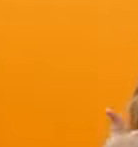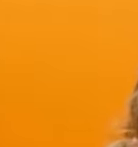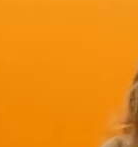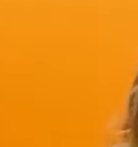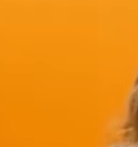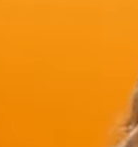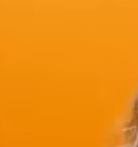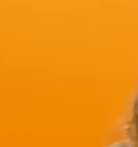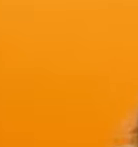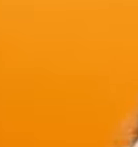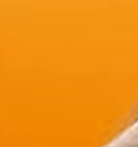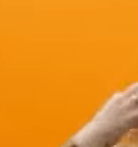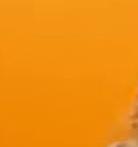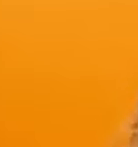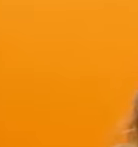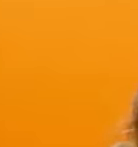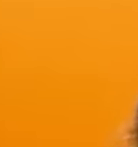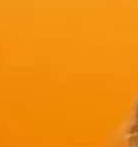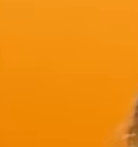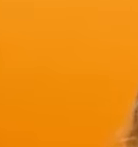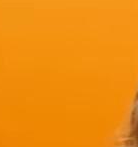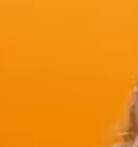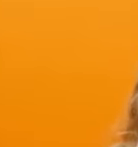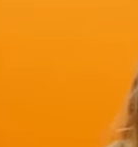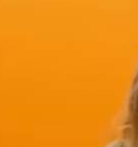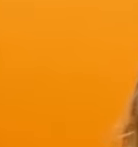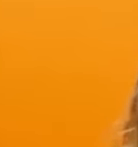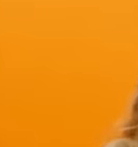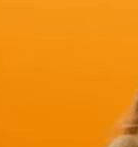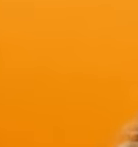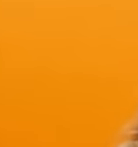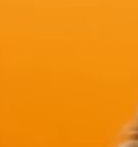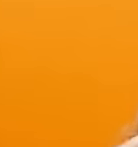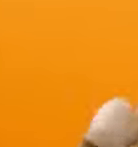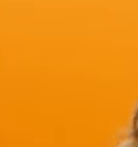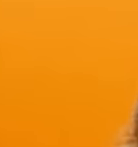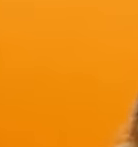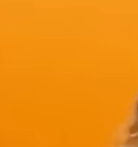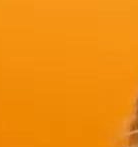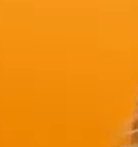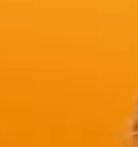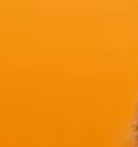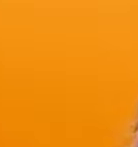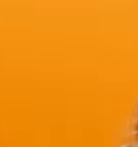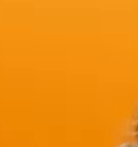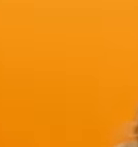quindi cercato storie che fossero adatte alla loro età. Non potevamo certo proporgli Cappuccetto Rosso.